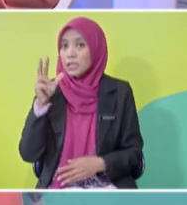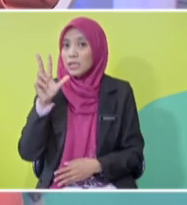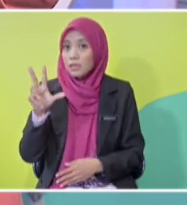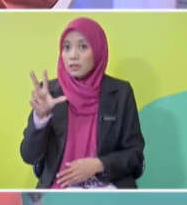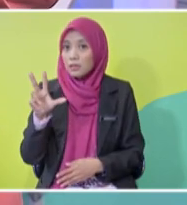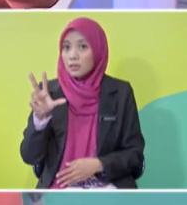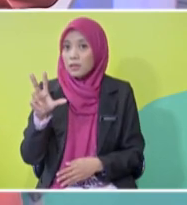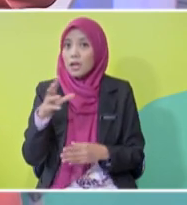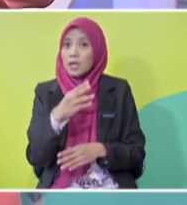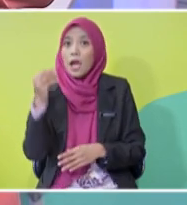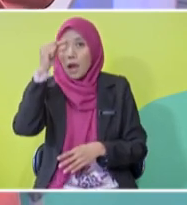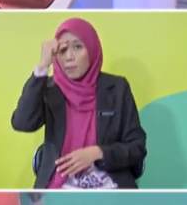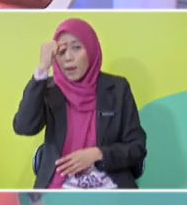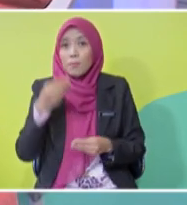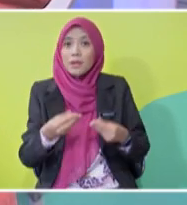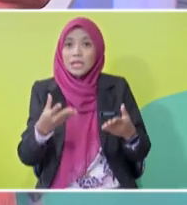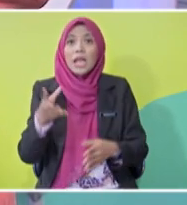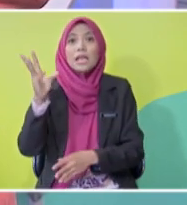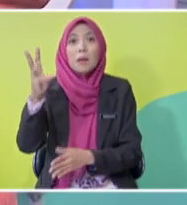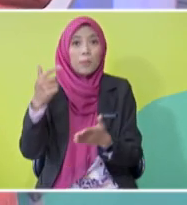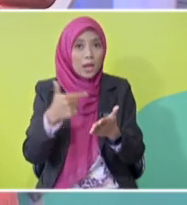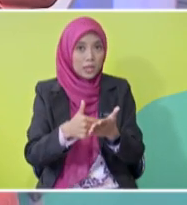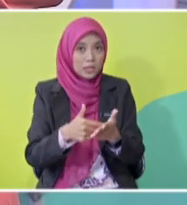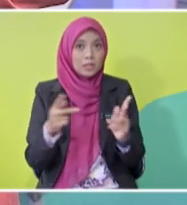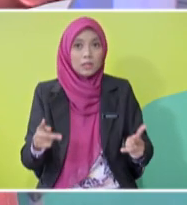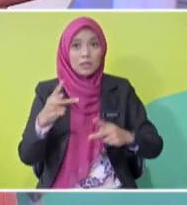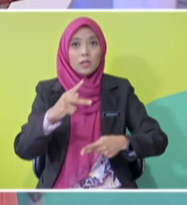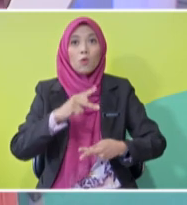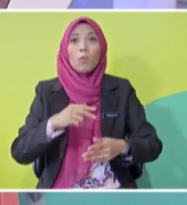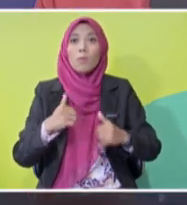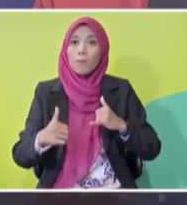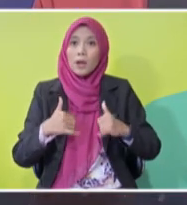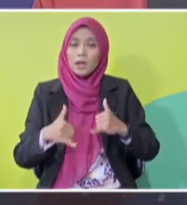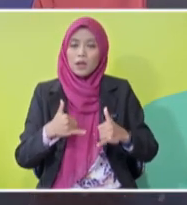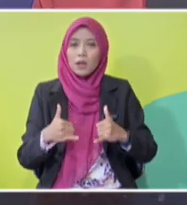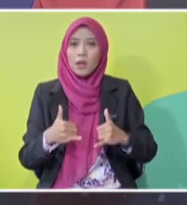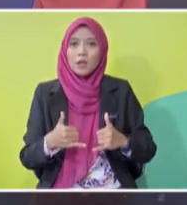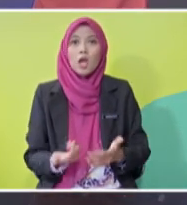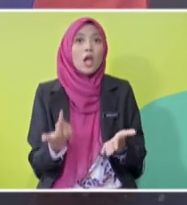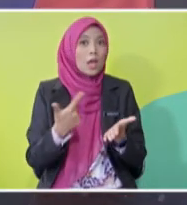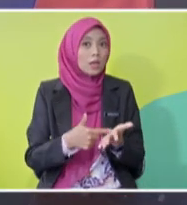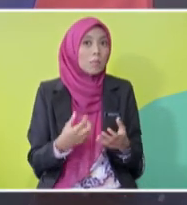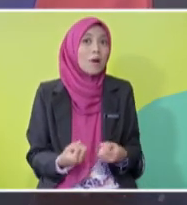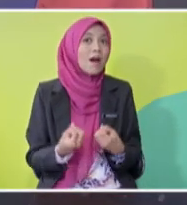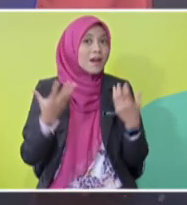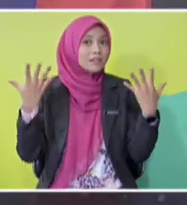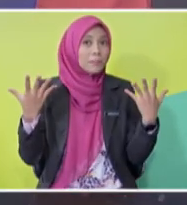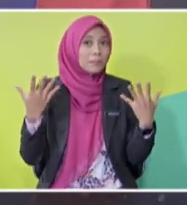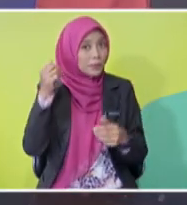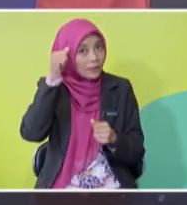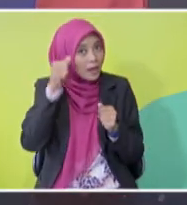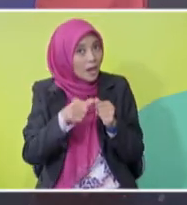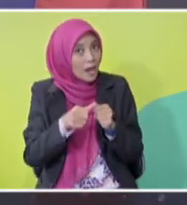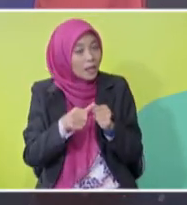abang beri enam lagi mainan dan di jadi makin banyak semua kalau tambah